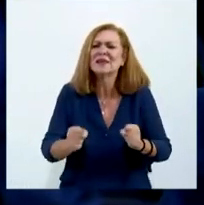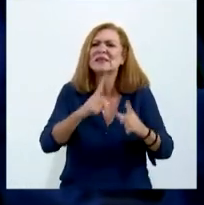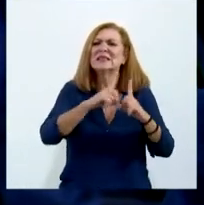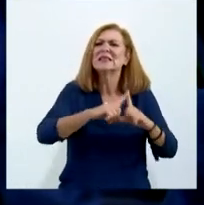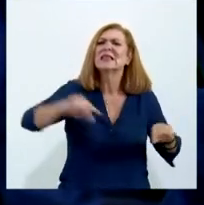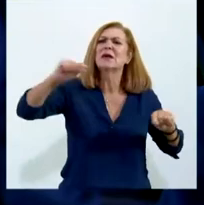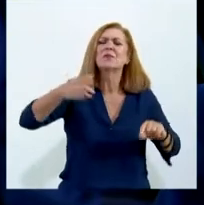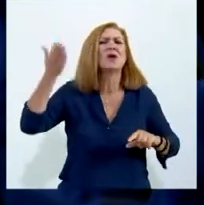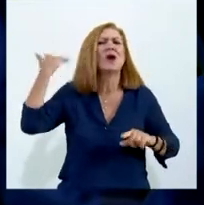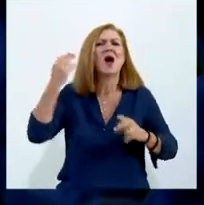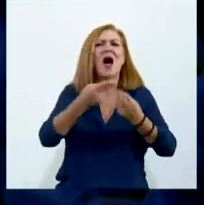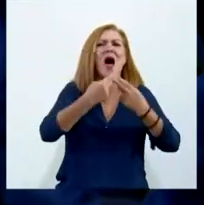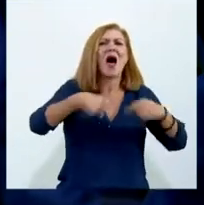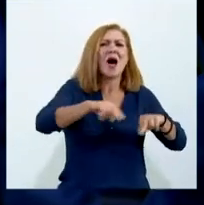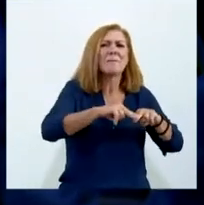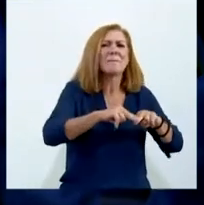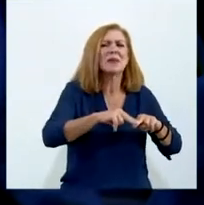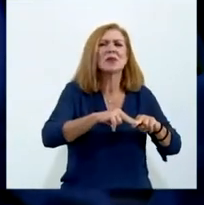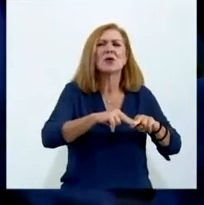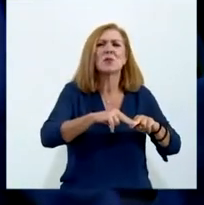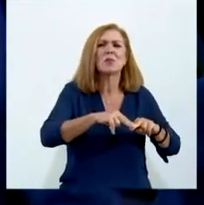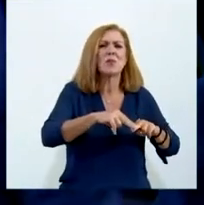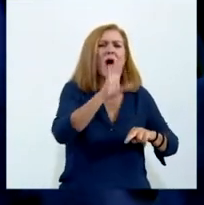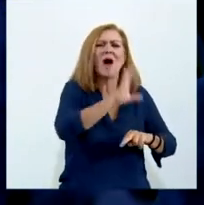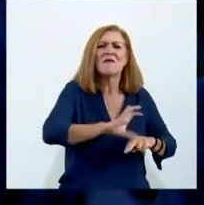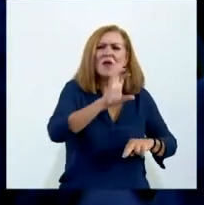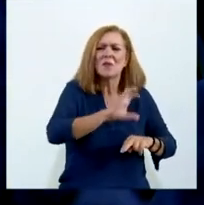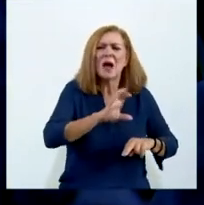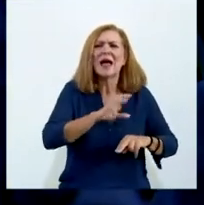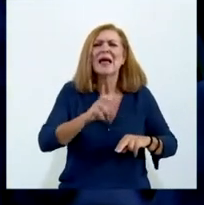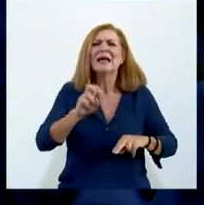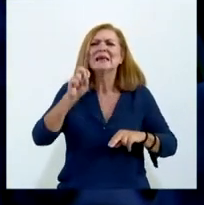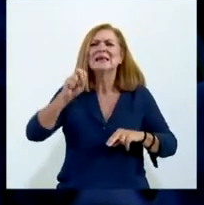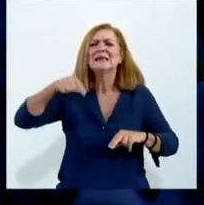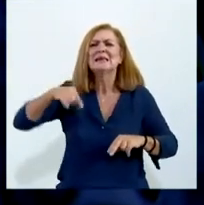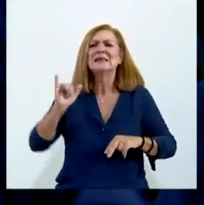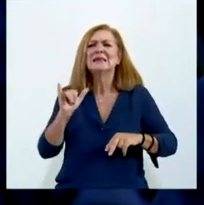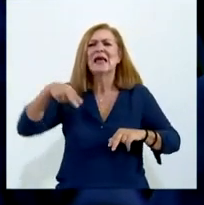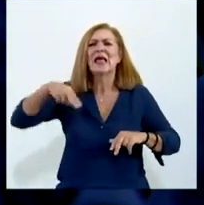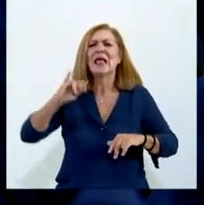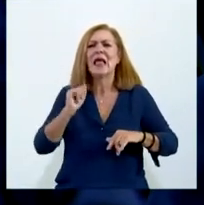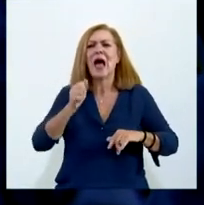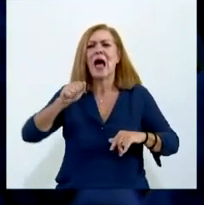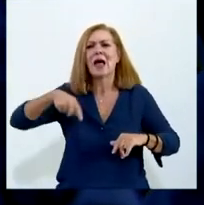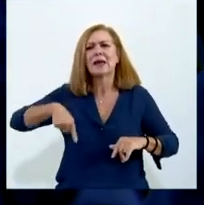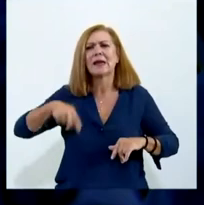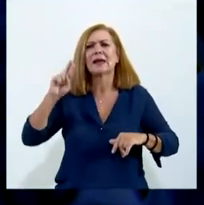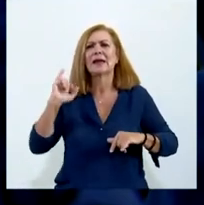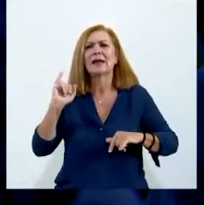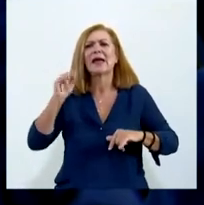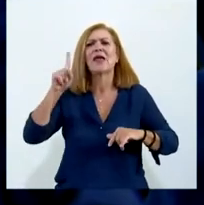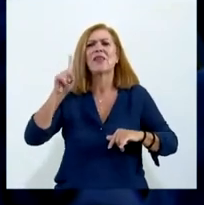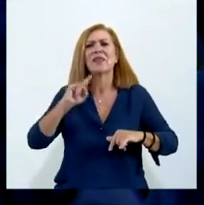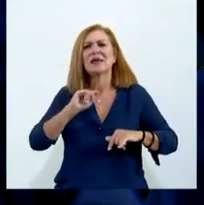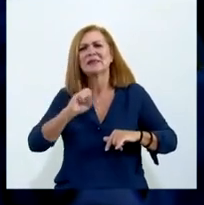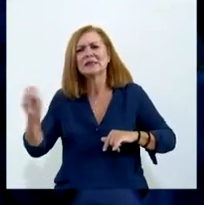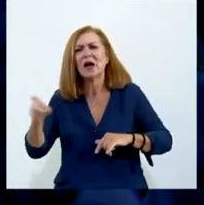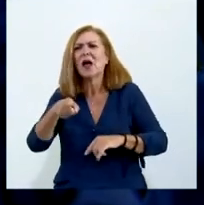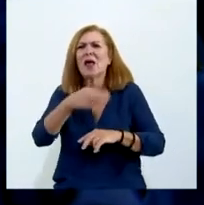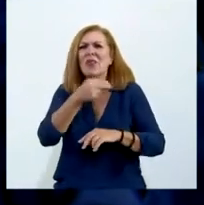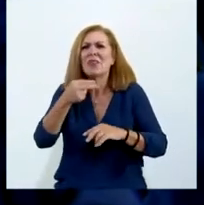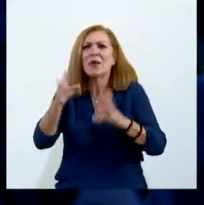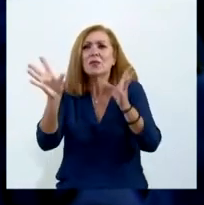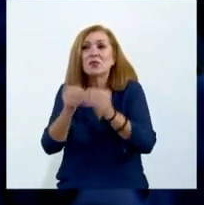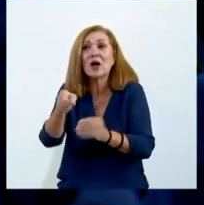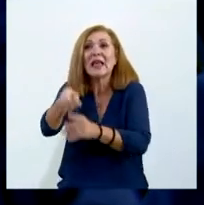πρώην Επίτροπο, Ευρωπαίο Επίτροπο, τον κύριο Στυλιανίδη, σε μια λογική ειδικού επί των θεμάτων αυτών. Ο οποίος βέβαια